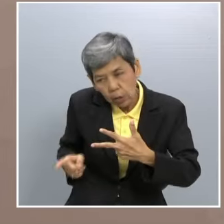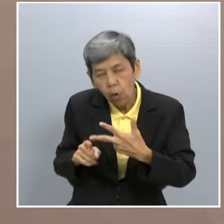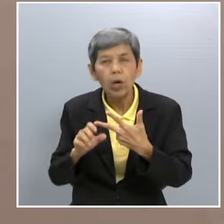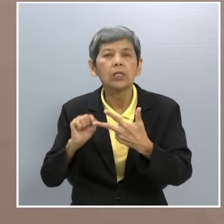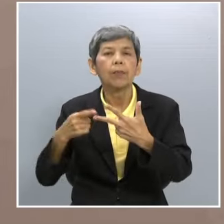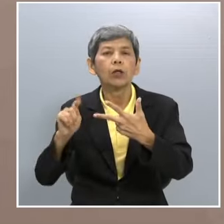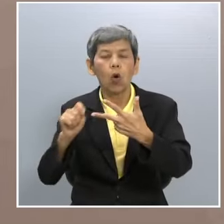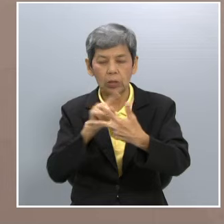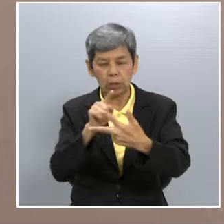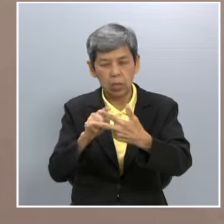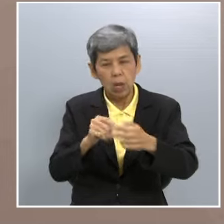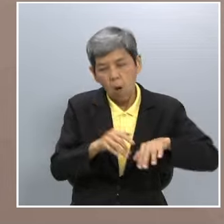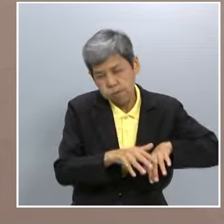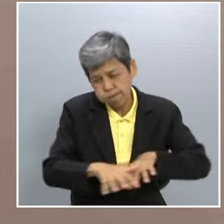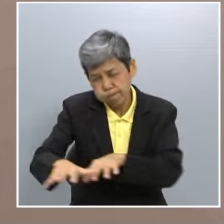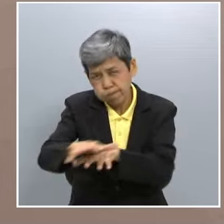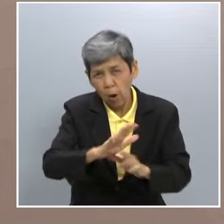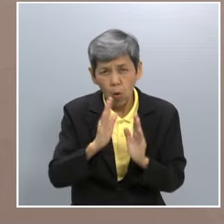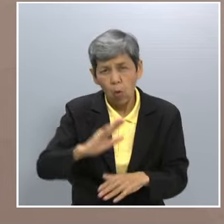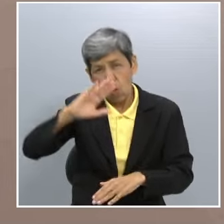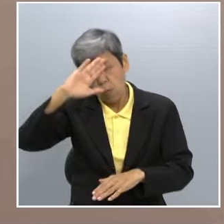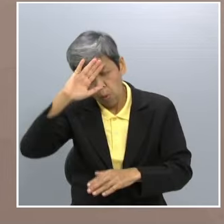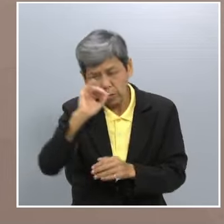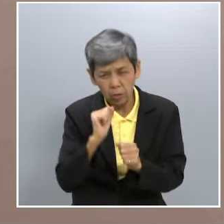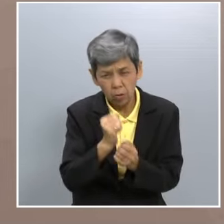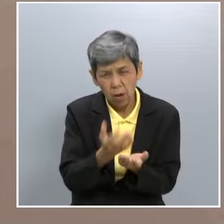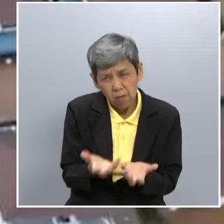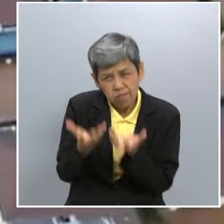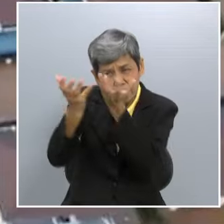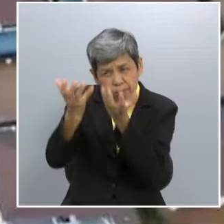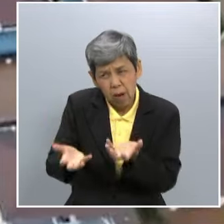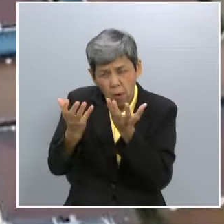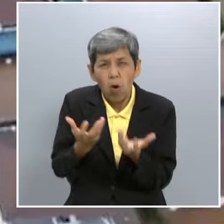องต้องเร่งอพยพผู้ป่วยและขนข้าวของขึ้นที่สูงค่ะ